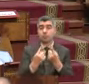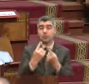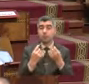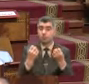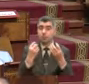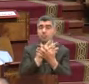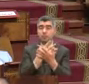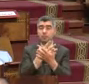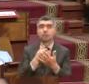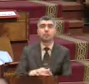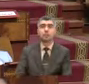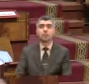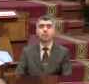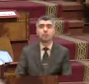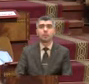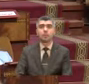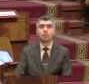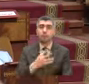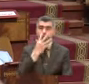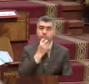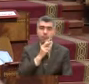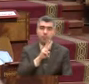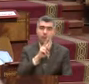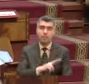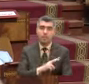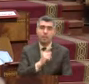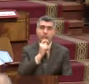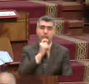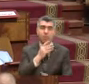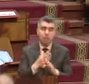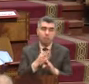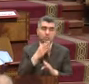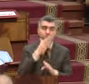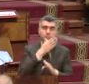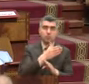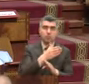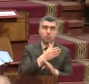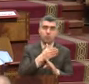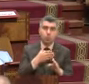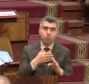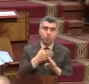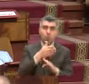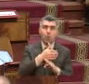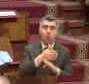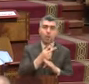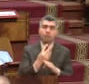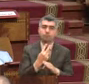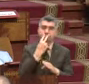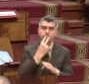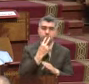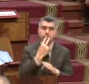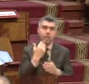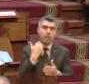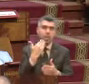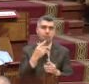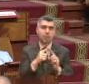اننا وكيحس في نفسنا على اننا ملي كنمشيو لمدينه طنجه بمجرد الدخول لمدينه طنجه كتنبعث واحد الرائحه كريهه من